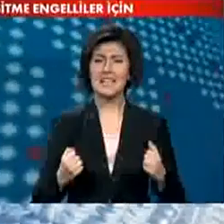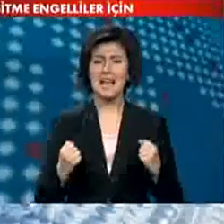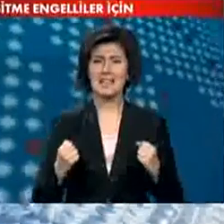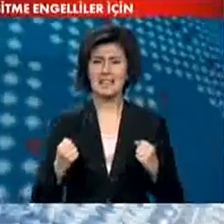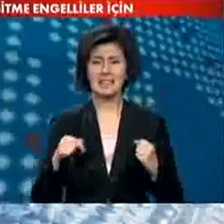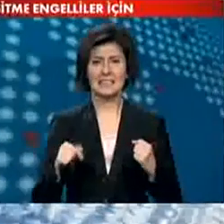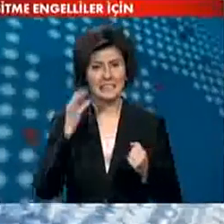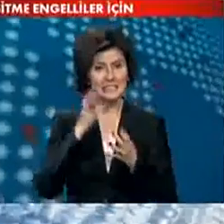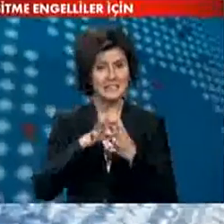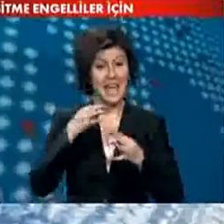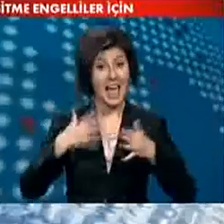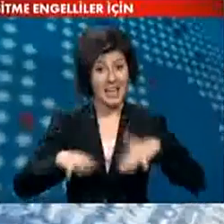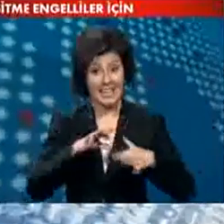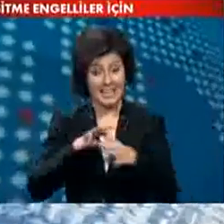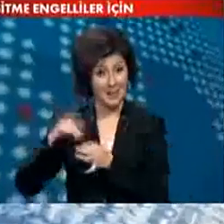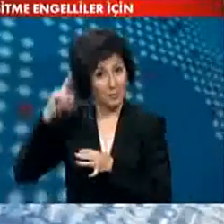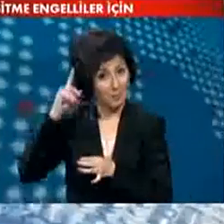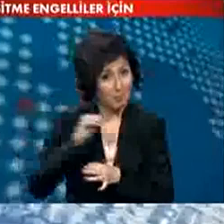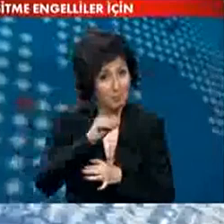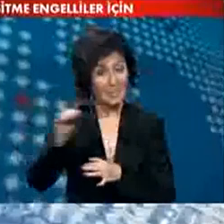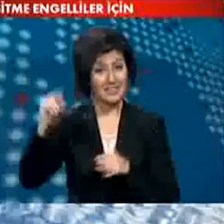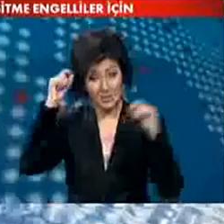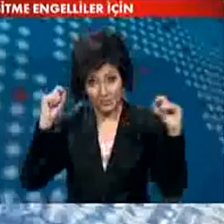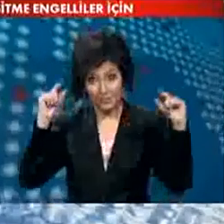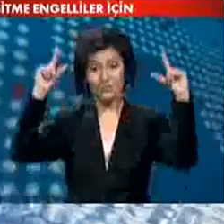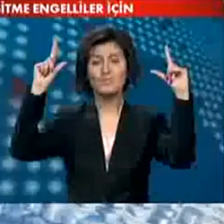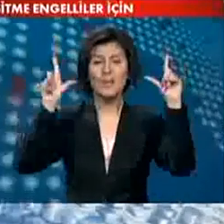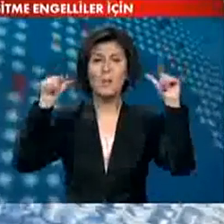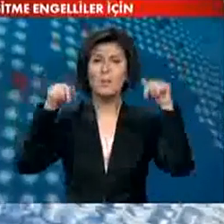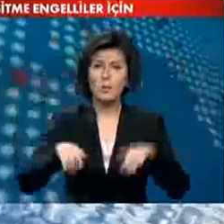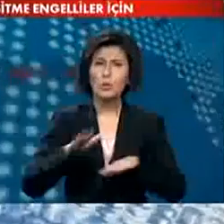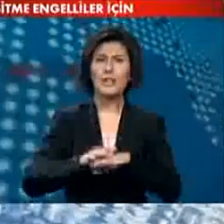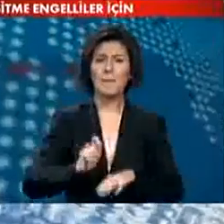ilgili bir bilinç oluşturmak, bir duyarlılık oluşturmak. Bugün de bunu